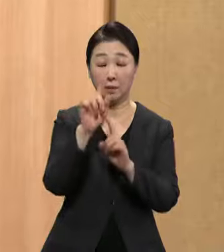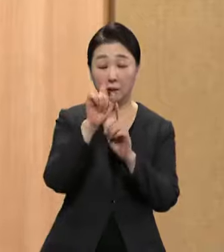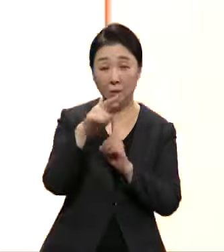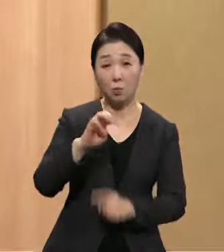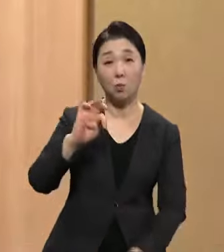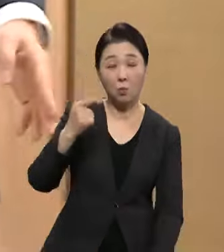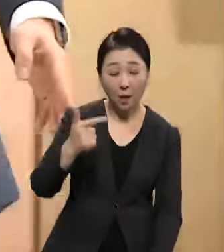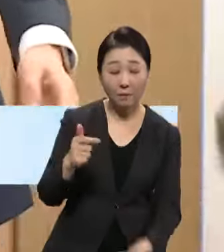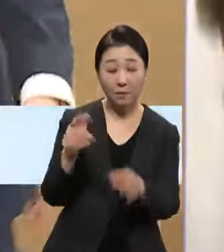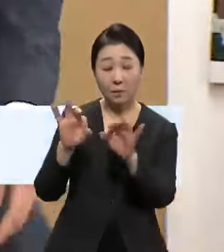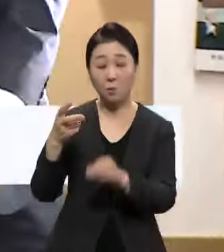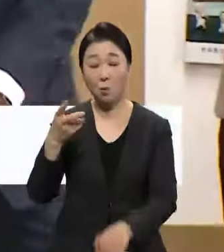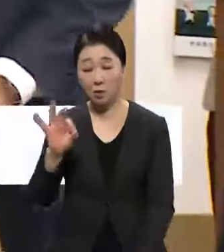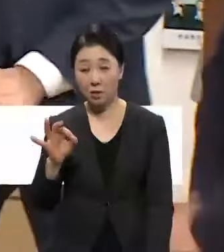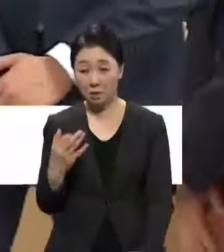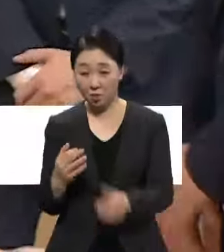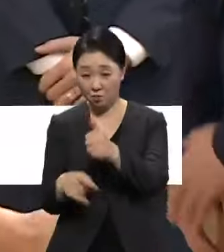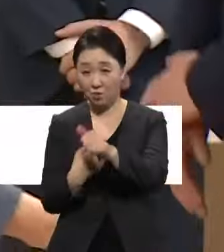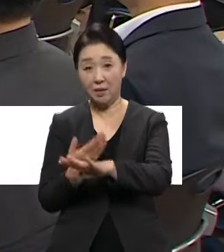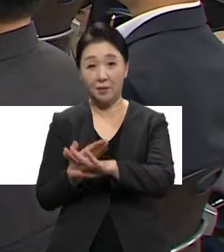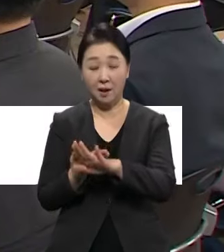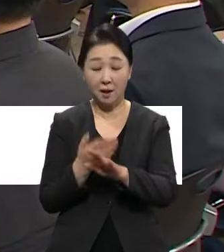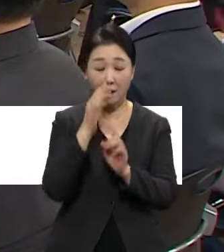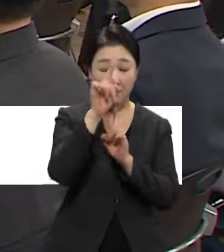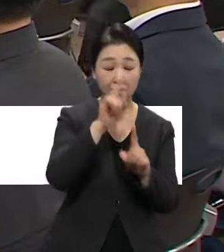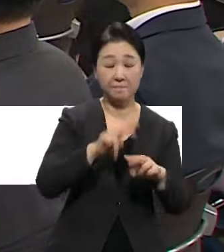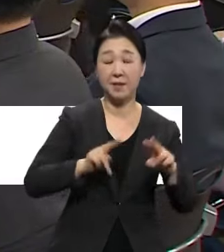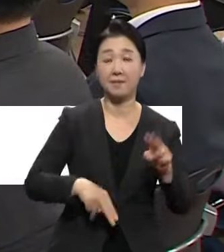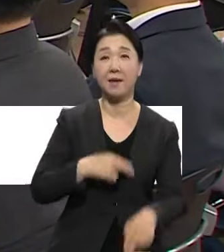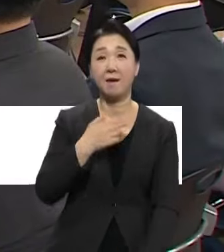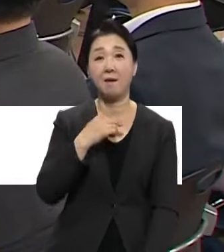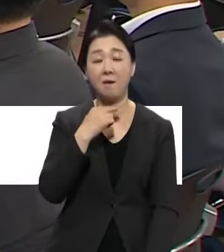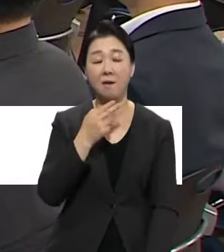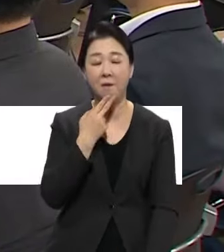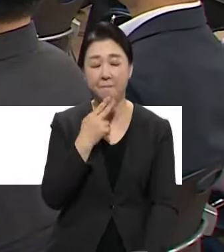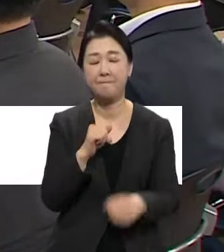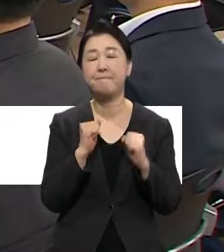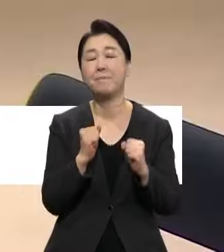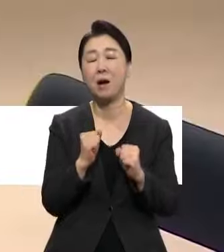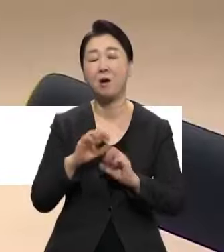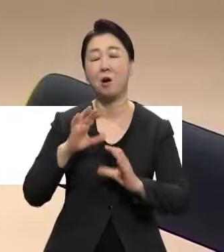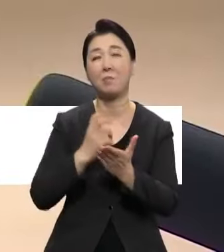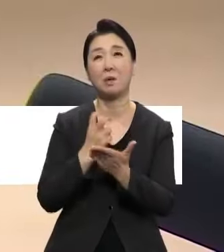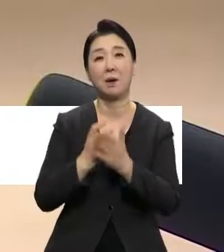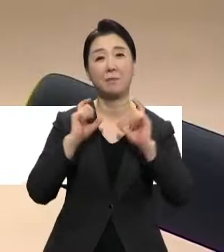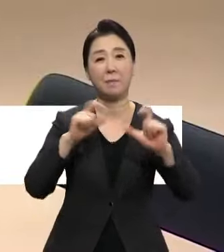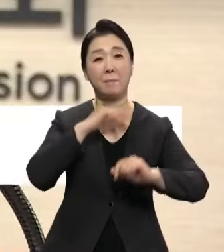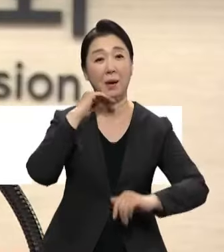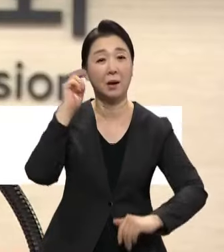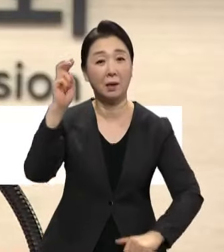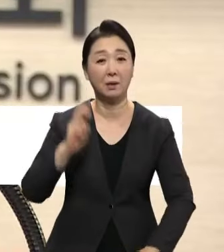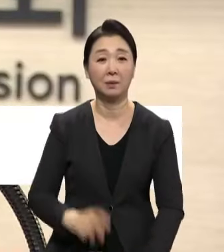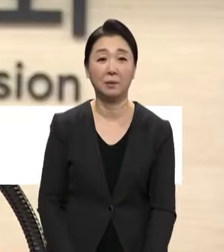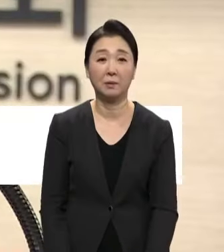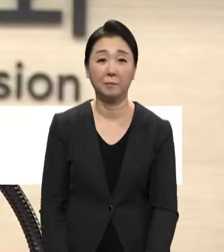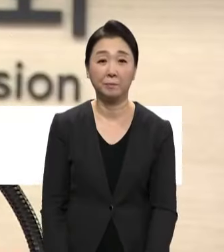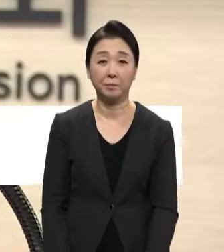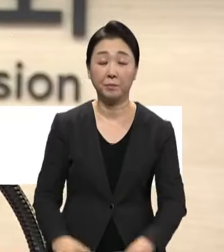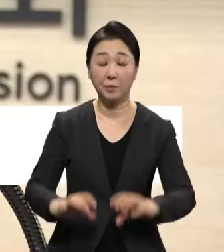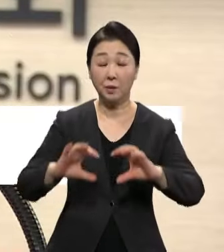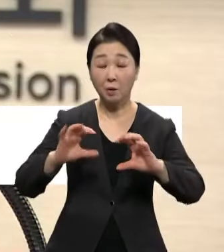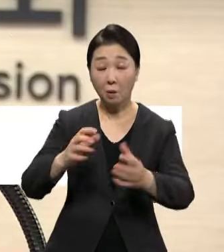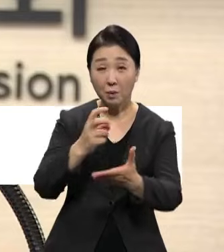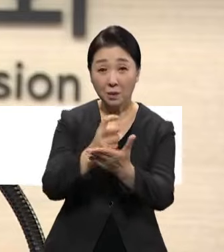전 위원장과는 달리 이 위원장은 사퇴하지 않고 헌법재판소 결정을 기다릴 것으로 보입니다. 헌재 결정